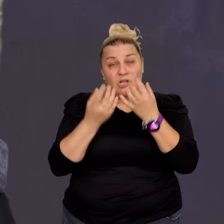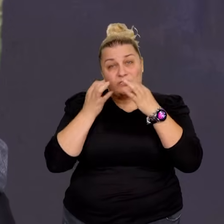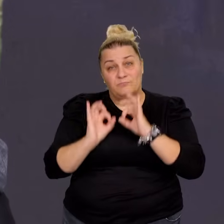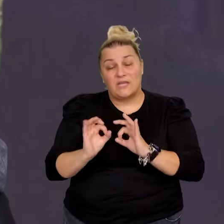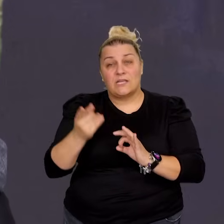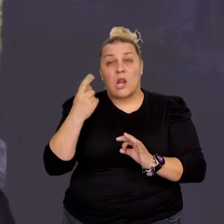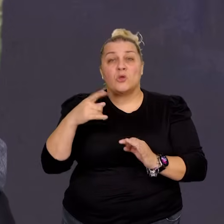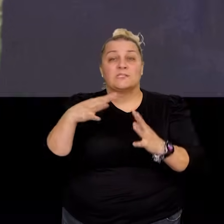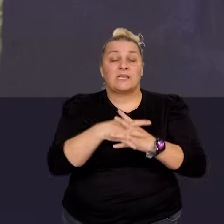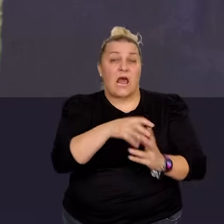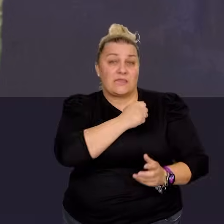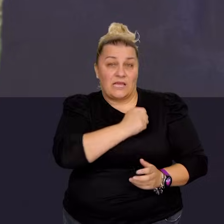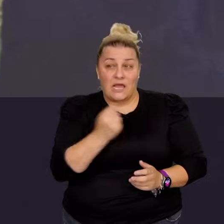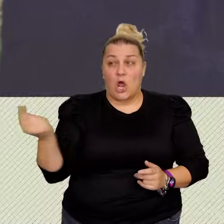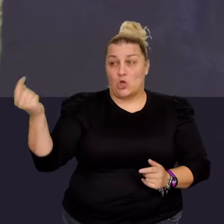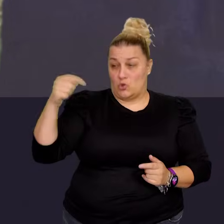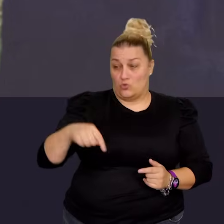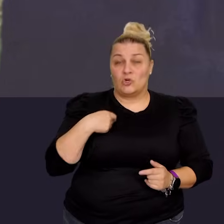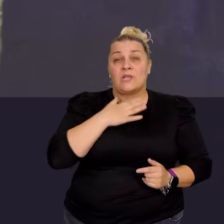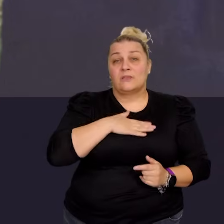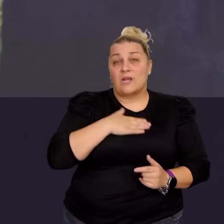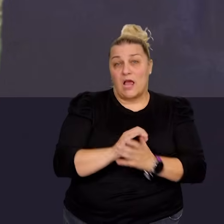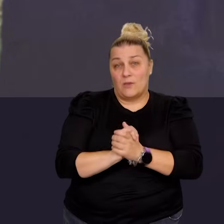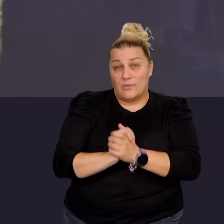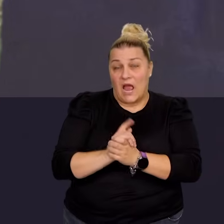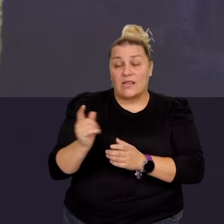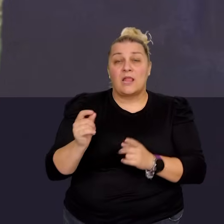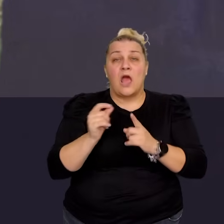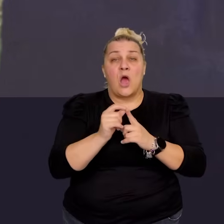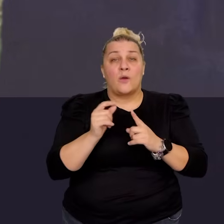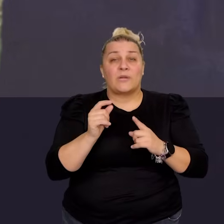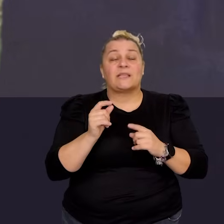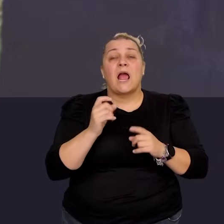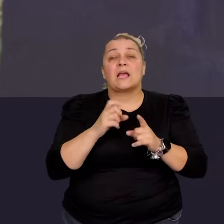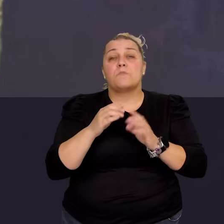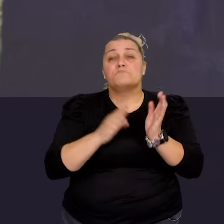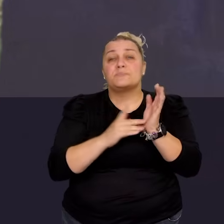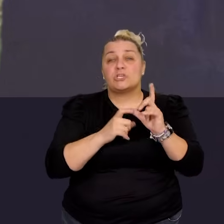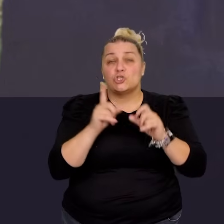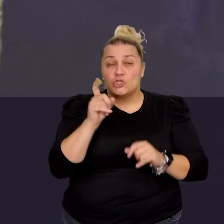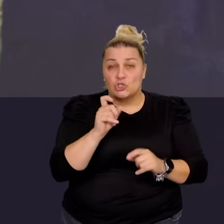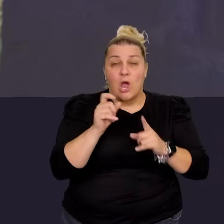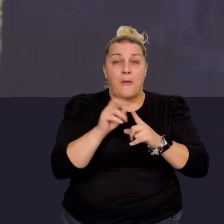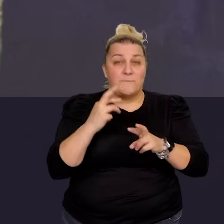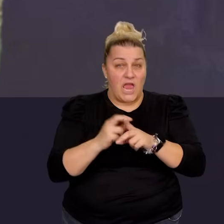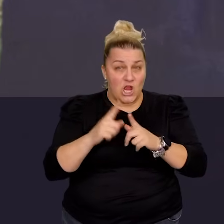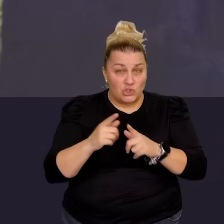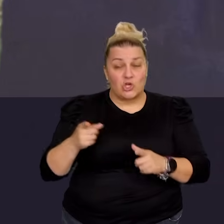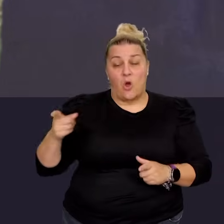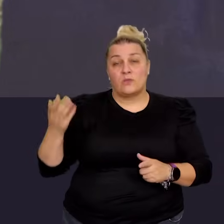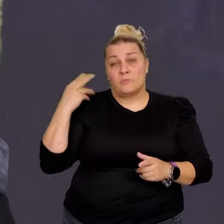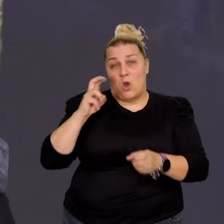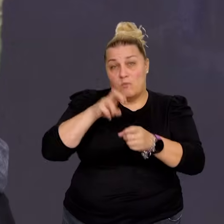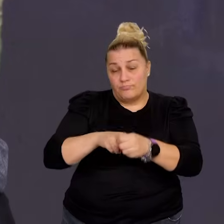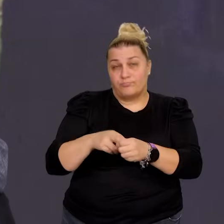ekskluzivno iz grada heroja stigao nam je naš dragi prijatelj Predrag Mišić Peđa, umirovljeni časnički namjesnik